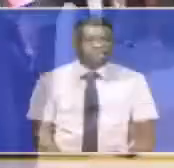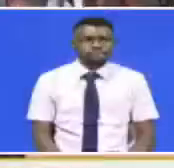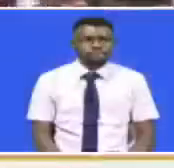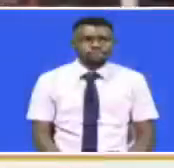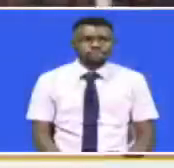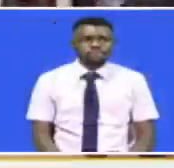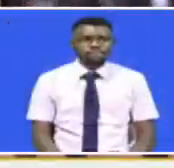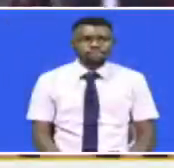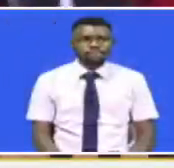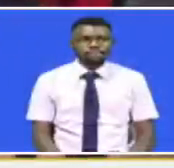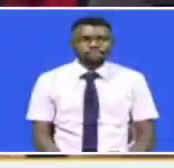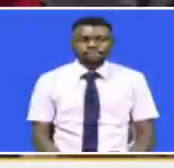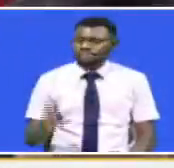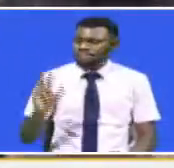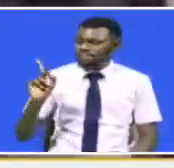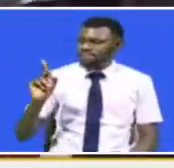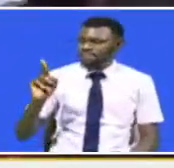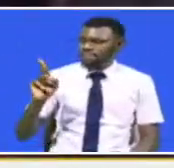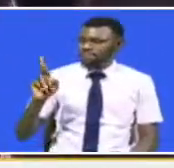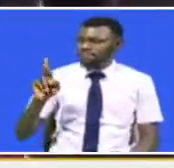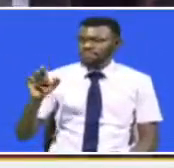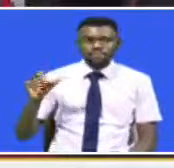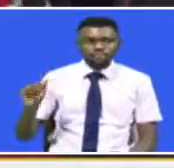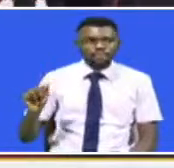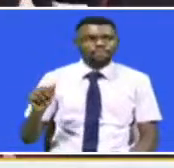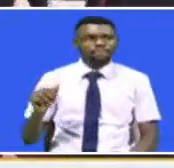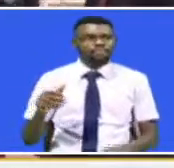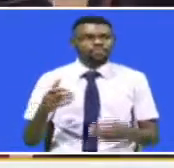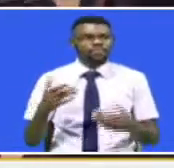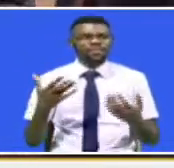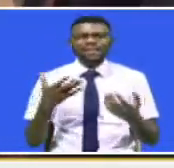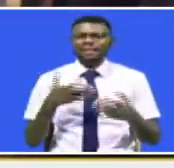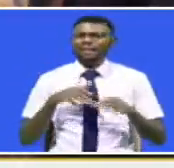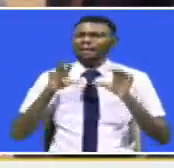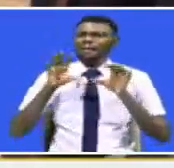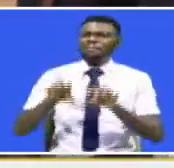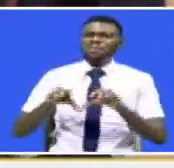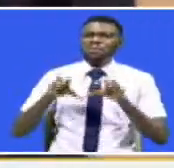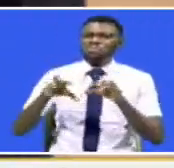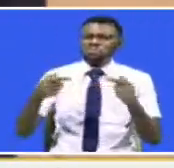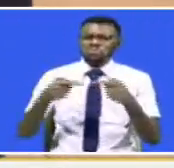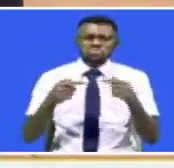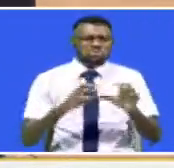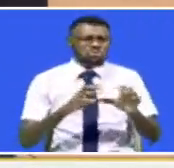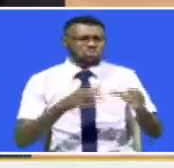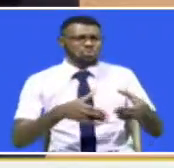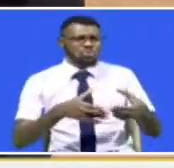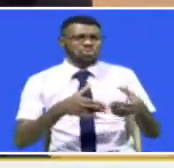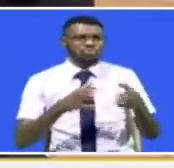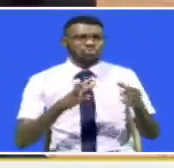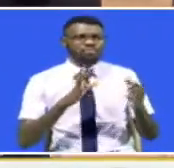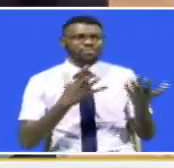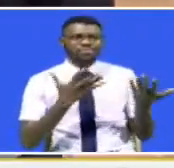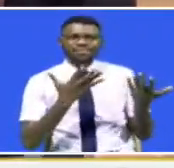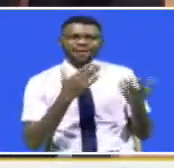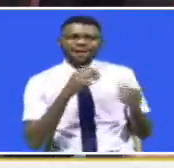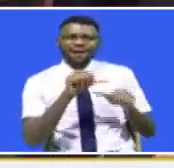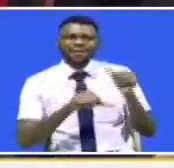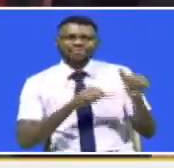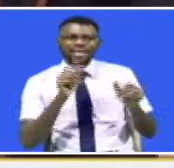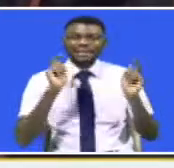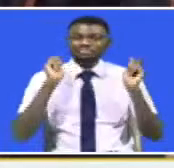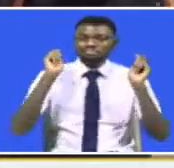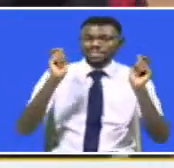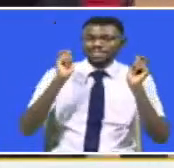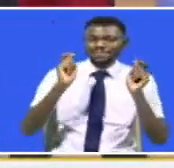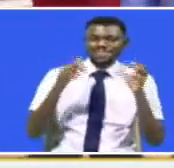Kuria, kama ilivyo hulka yake, akijitosa kwenye vita vya maneno na upande wa upinzani kuhusu maandamano yanayoongozwa na wakuu wa